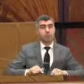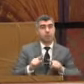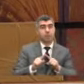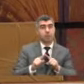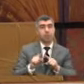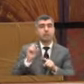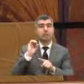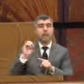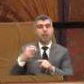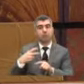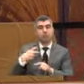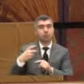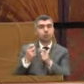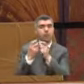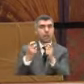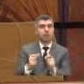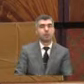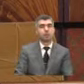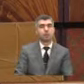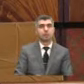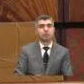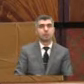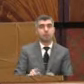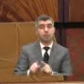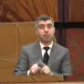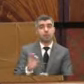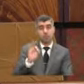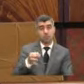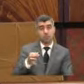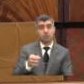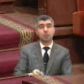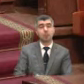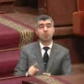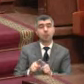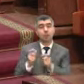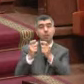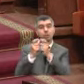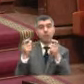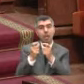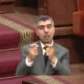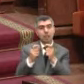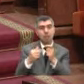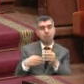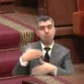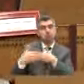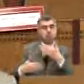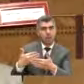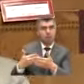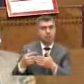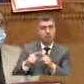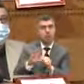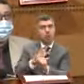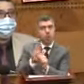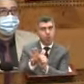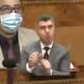اعمال. واش باقي عندكم الغرض في المقاوله من بعد الجائحه؟ ولا